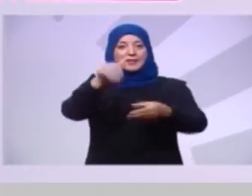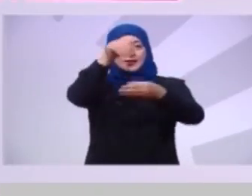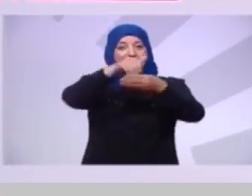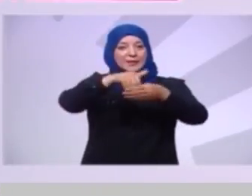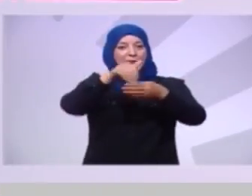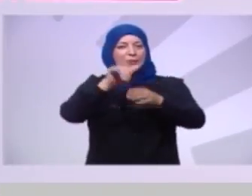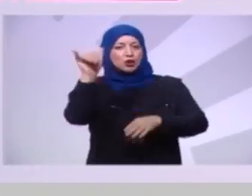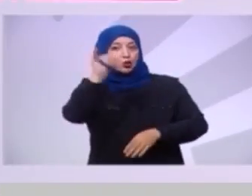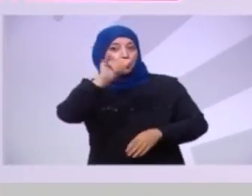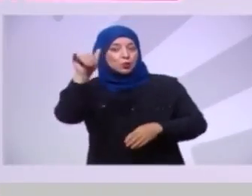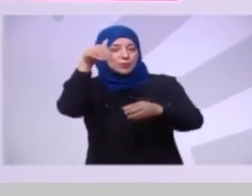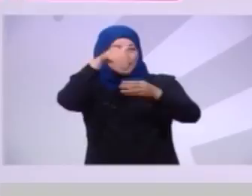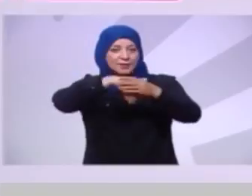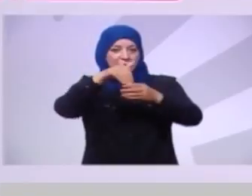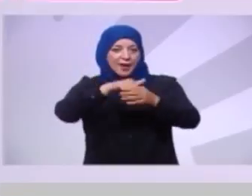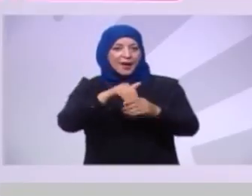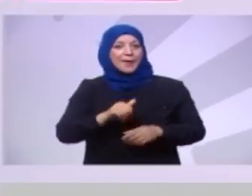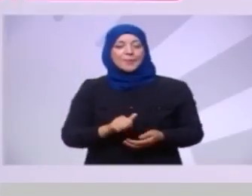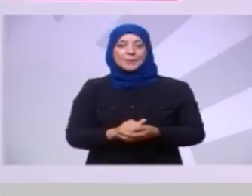صوتوا